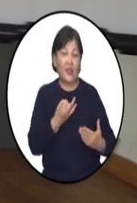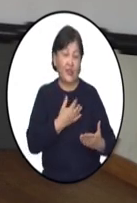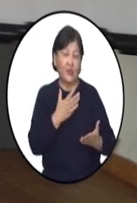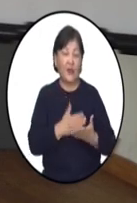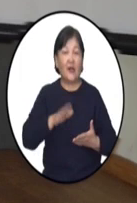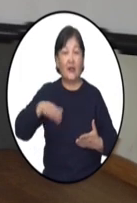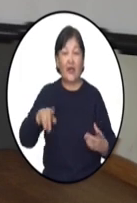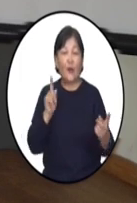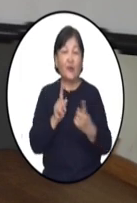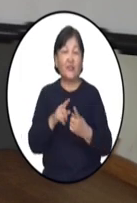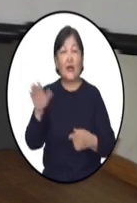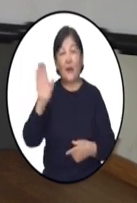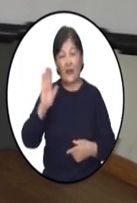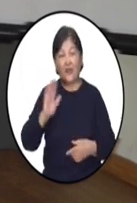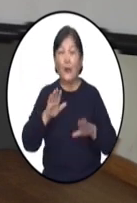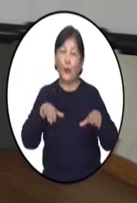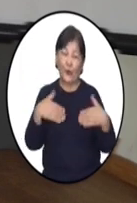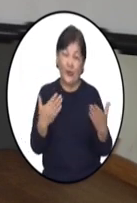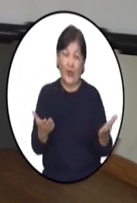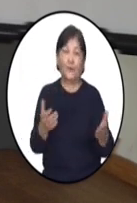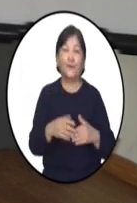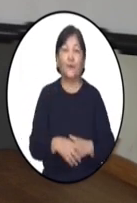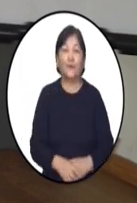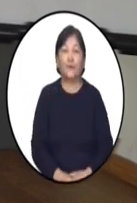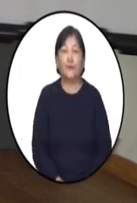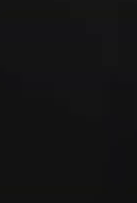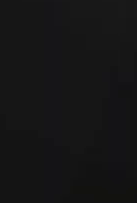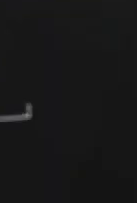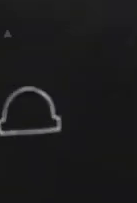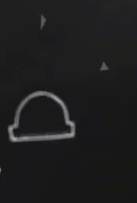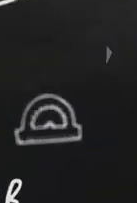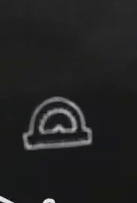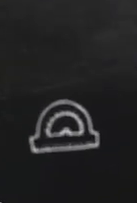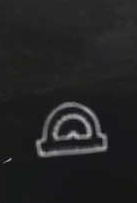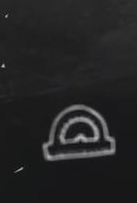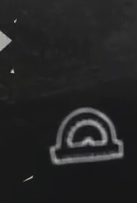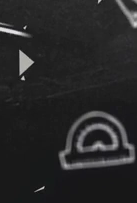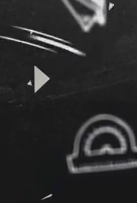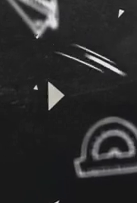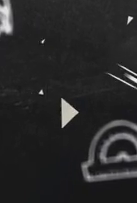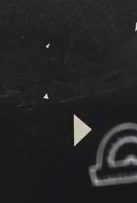гэдэгт багш нь итгэж байна. Ингээд дараагийн хичээл өртөл баяртай хүүхдүүдээ.